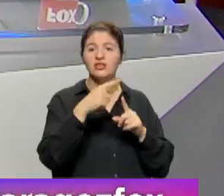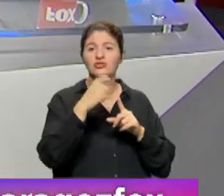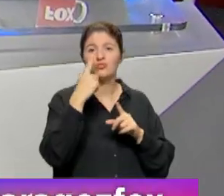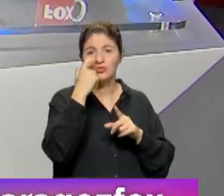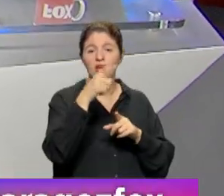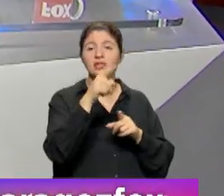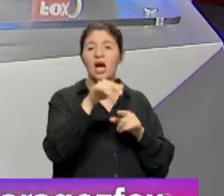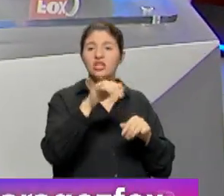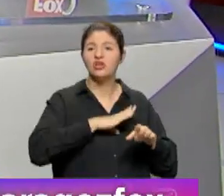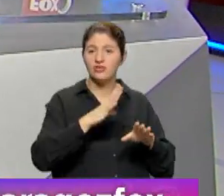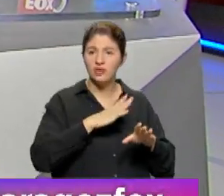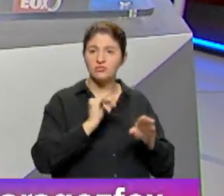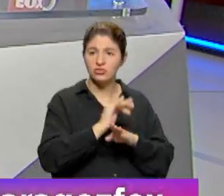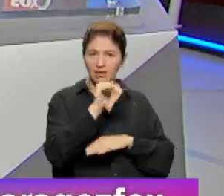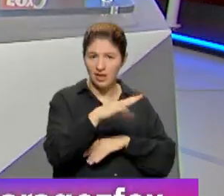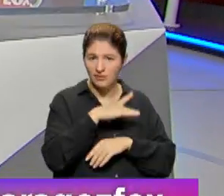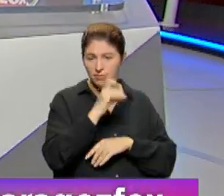gelenler var mı